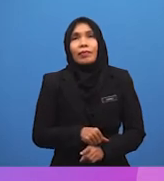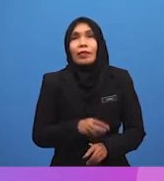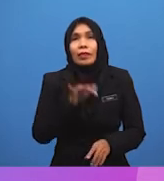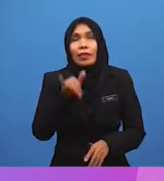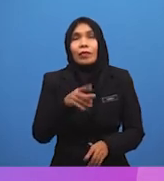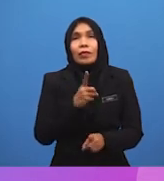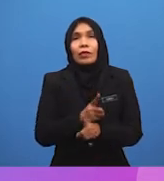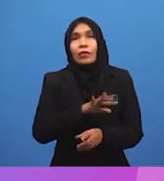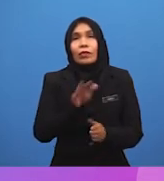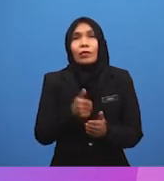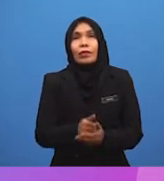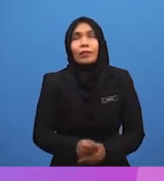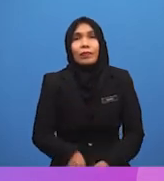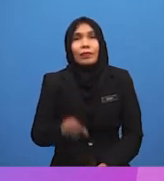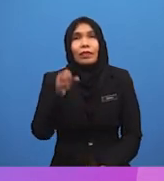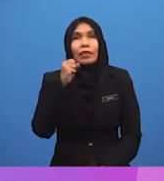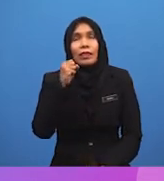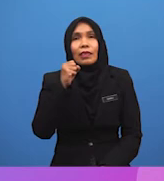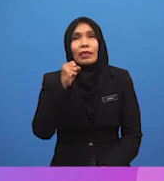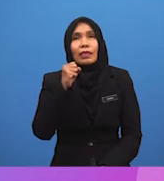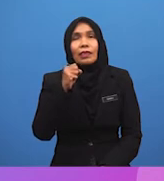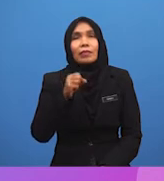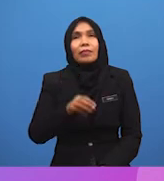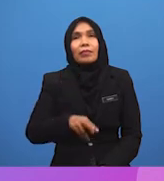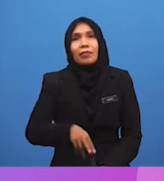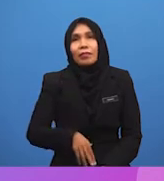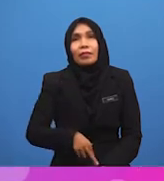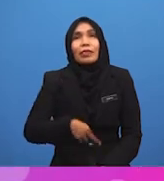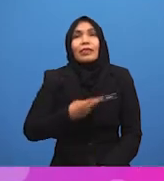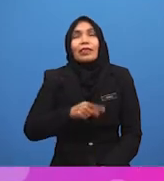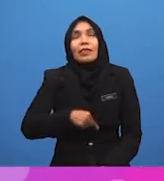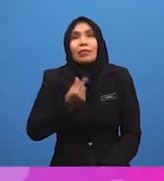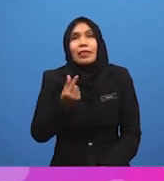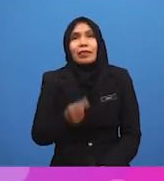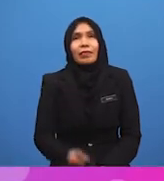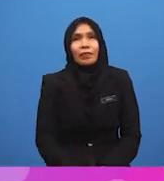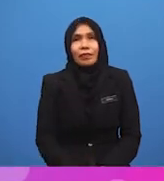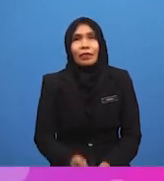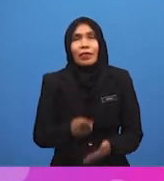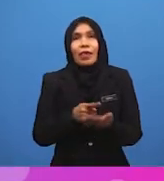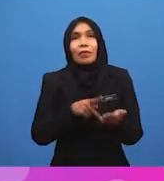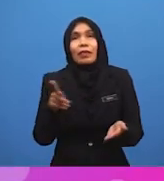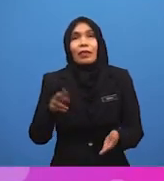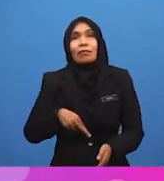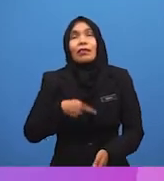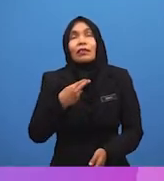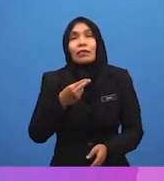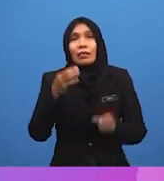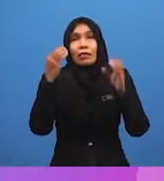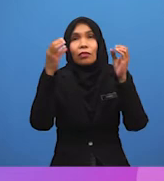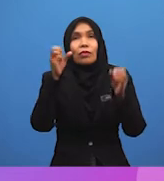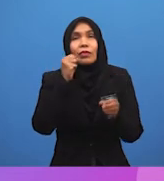semua. Shalini mesti berasa gembira, kan? Apakah perasaan cikgu Shalini?